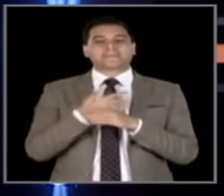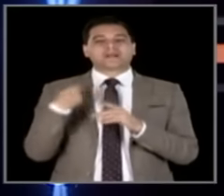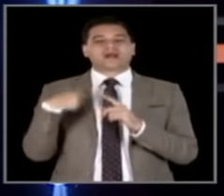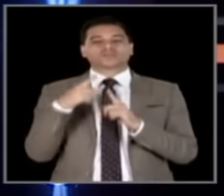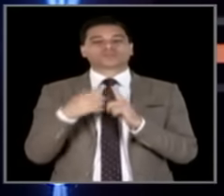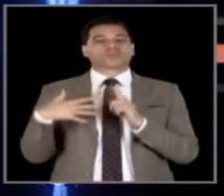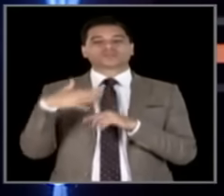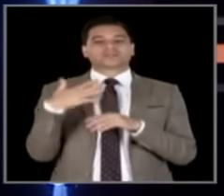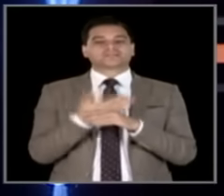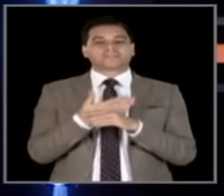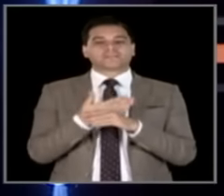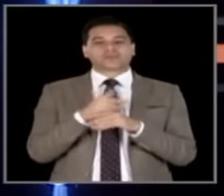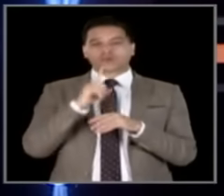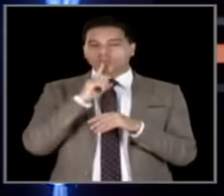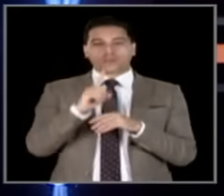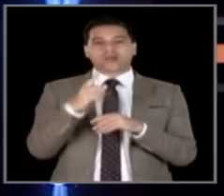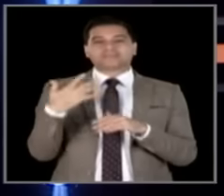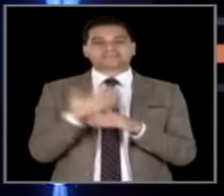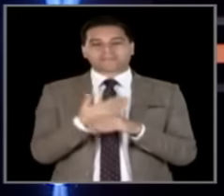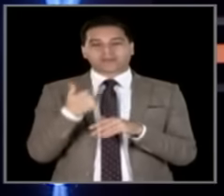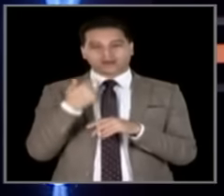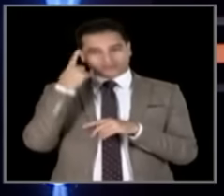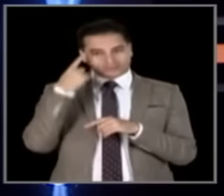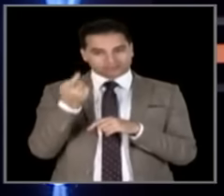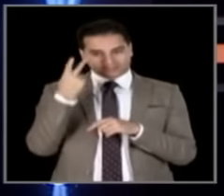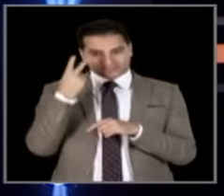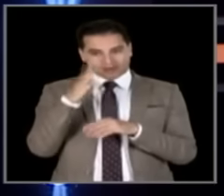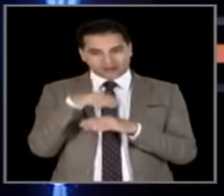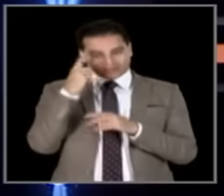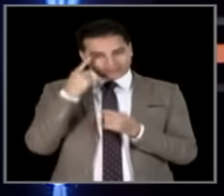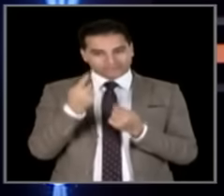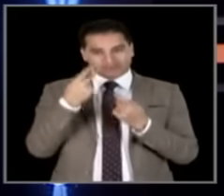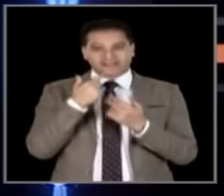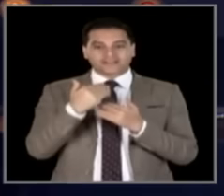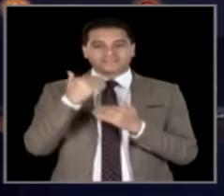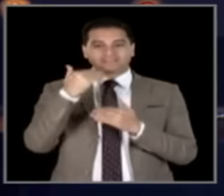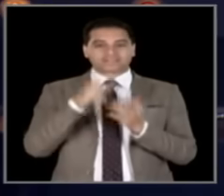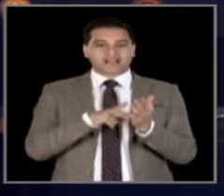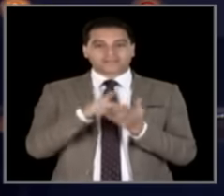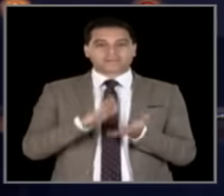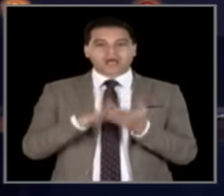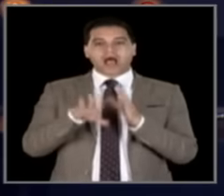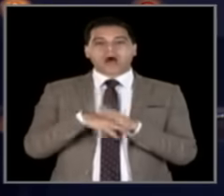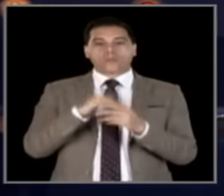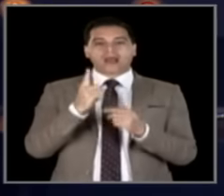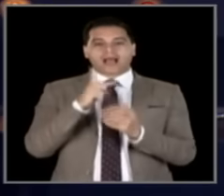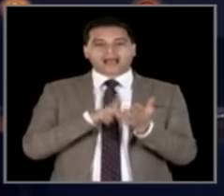وزراء؟ والله عندي خطط اصلاحية نفسي اطبقها يعني. قولي اول